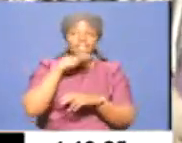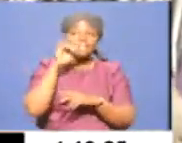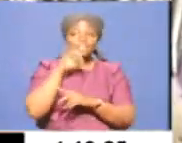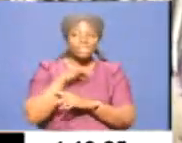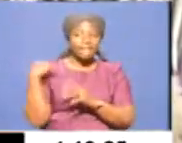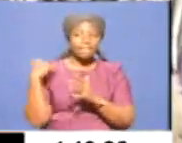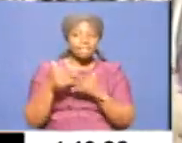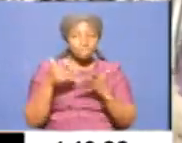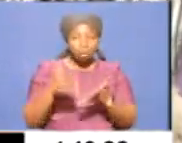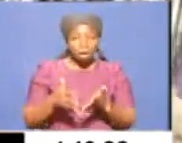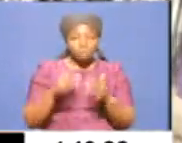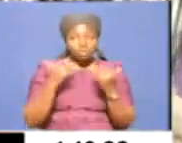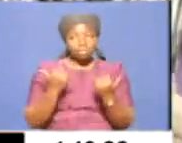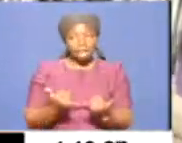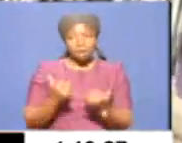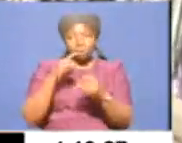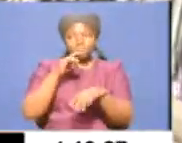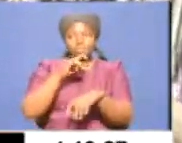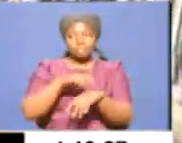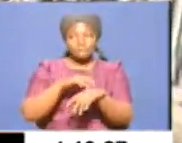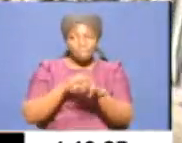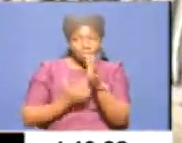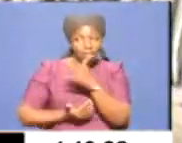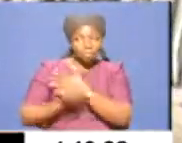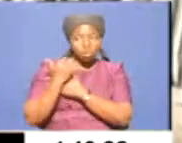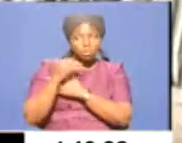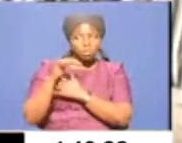asubuhi tumeamka na hii moja imekufa.